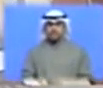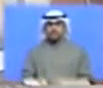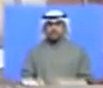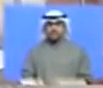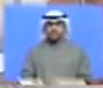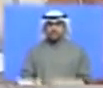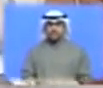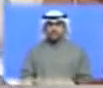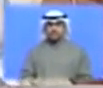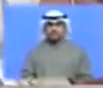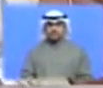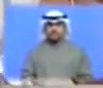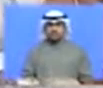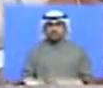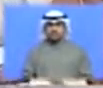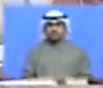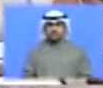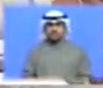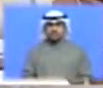محمد الخالد الحمر الصباح.